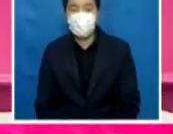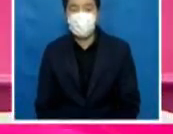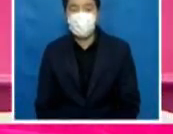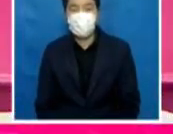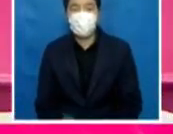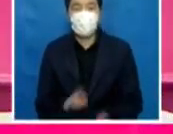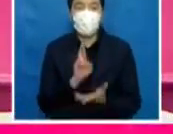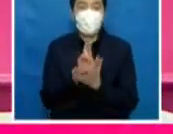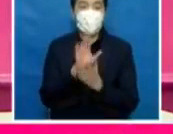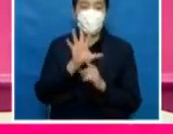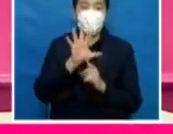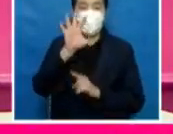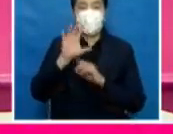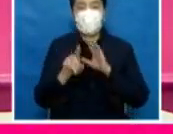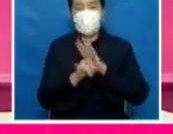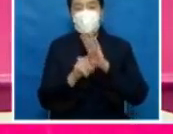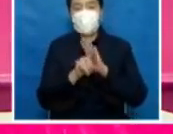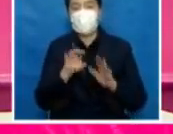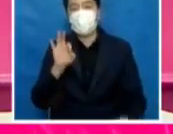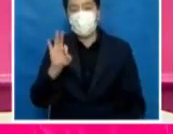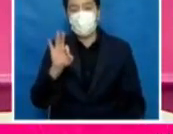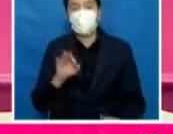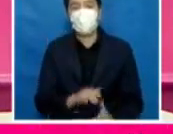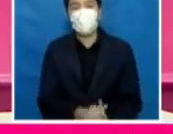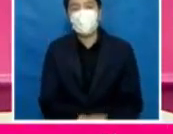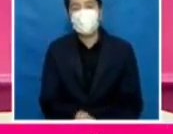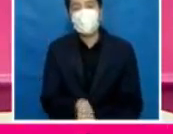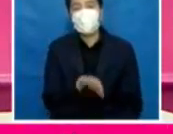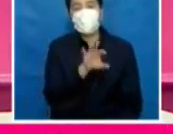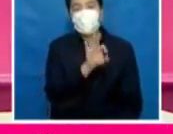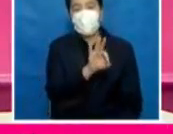2775100 อันดับที่5หมุนครั้งที่9เลขที่ออก